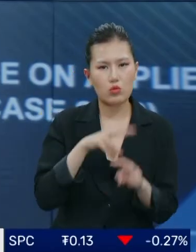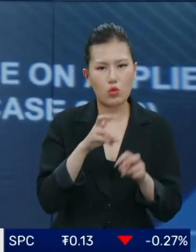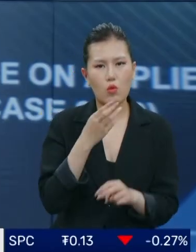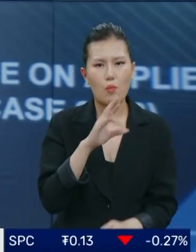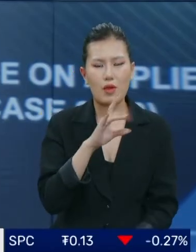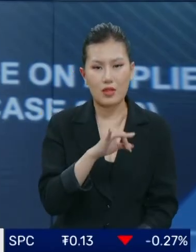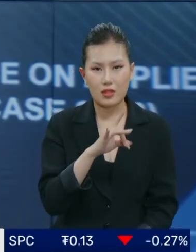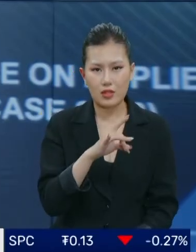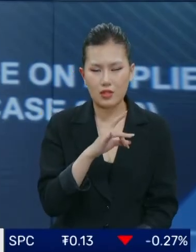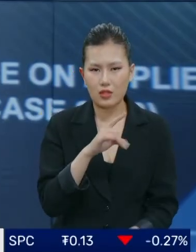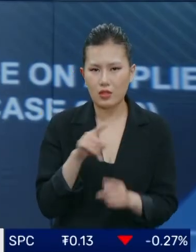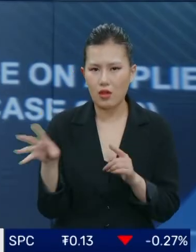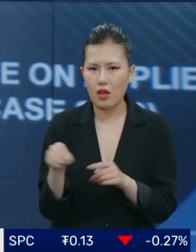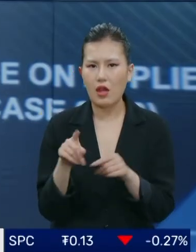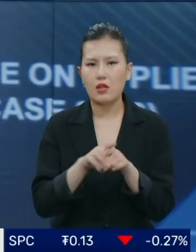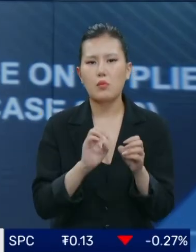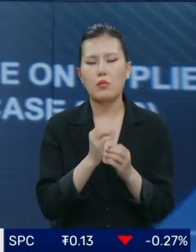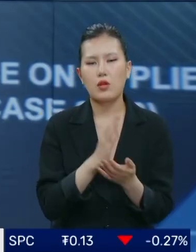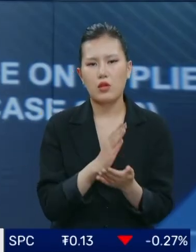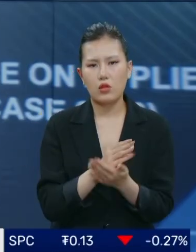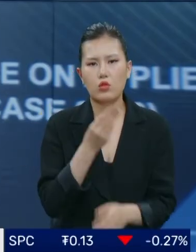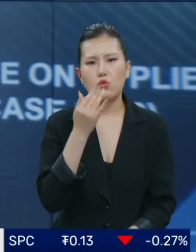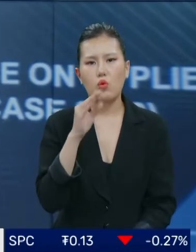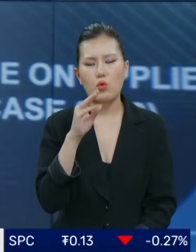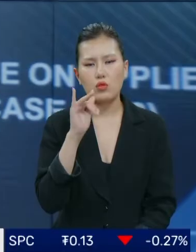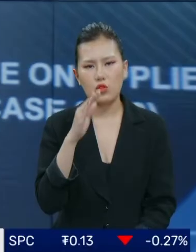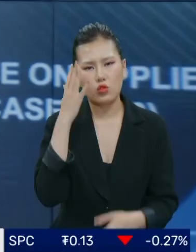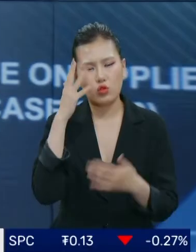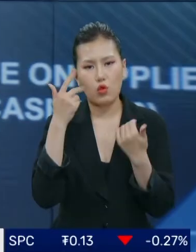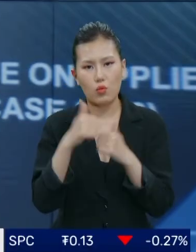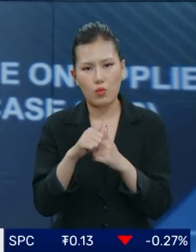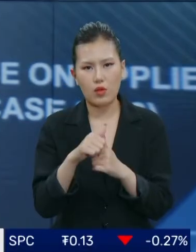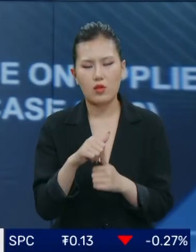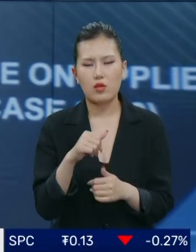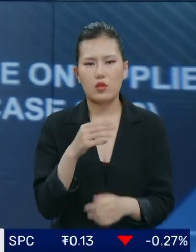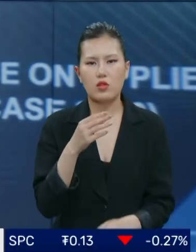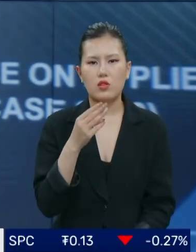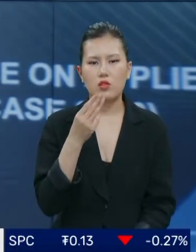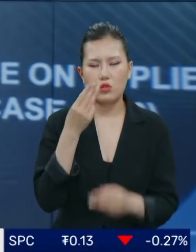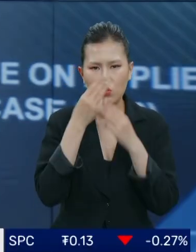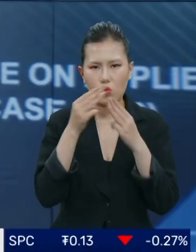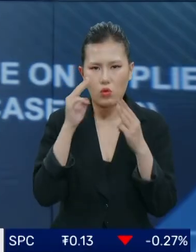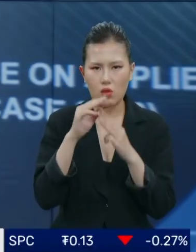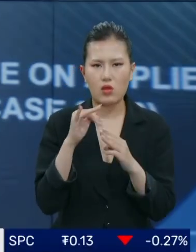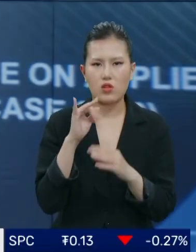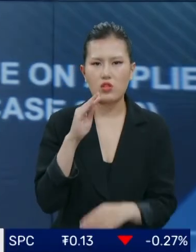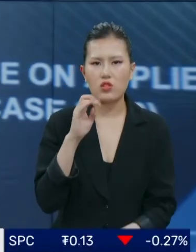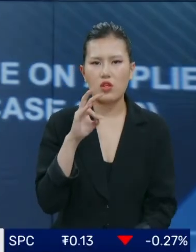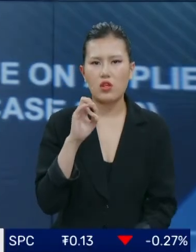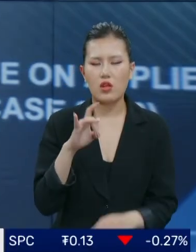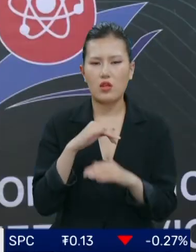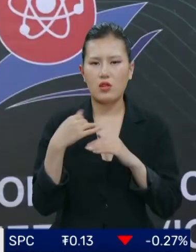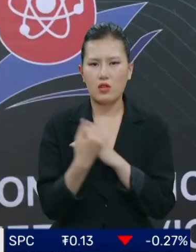ажлаа шинжлэх ухааны технологийн их сургуулиас зохион байгуулж байгаа хэрэглээний шинжлэх ухаан ба инженерчлэл олон улсын хуралд танилцуулахад бэлэн